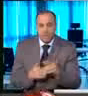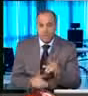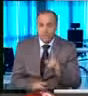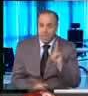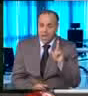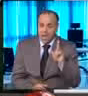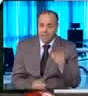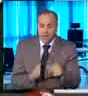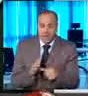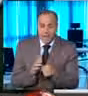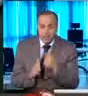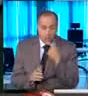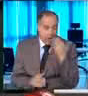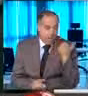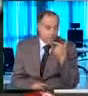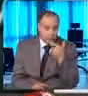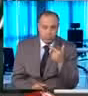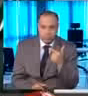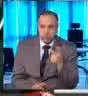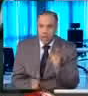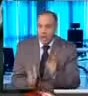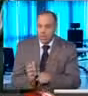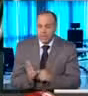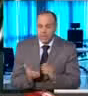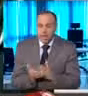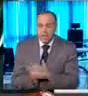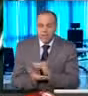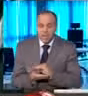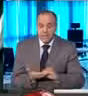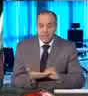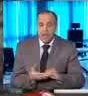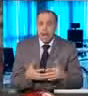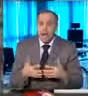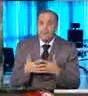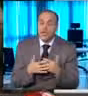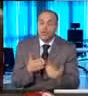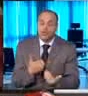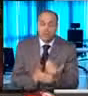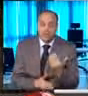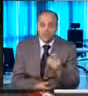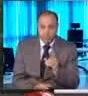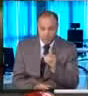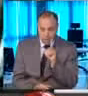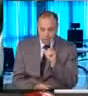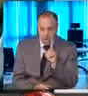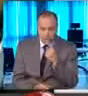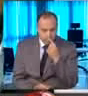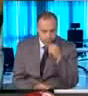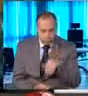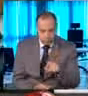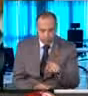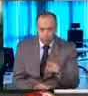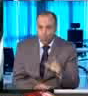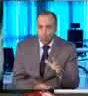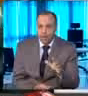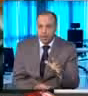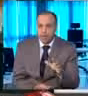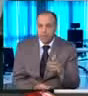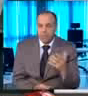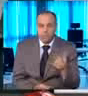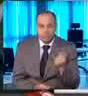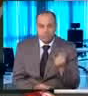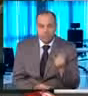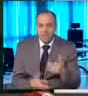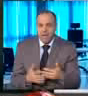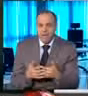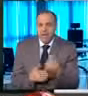ترامب قد أعلن في وقت سابق عن الشروع في تشكيل الإدارة الأمريكية الجديدة التي من المقرر أن تتولى مقاليد السلطة في